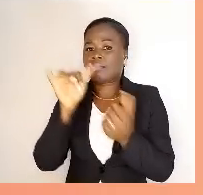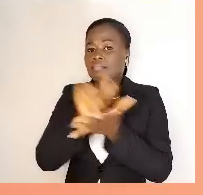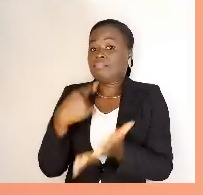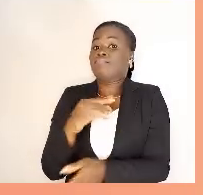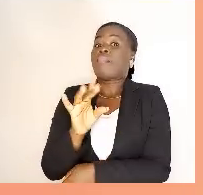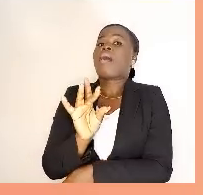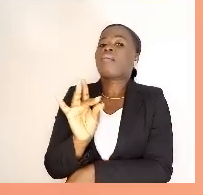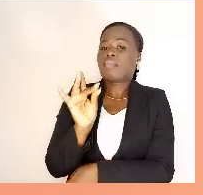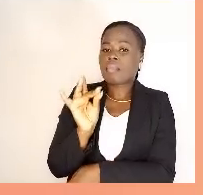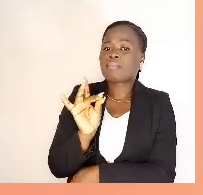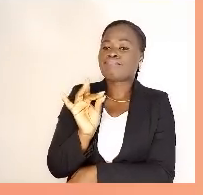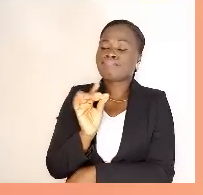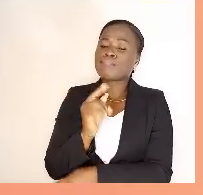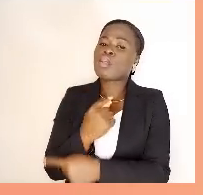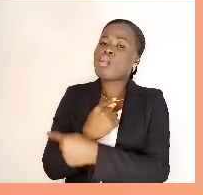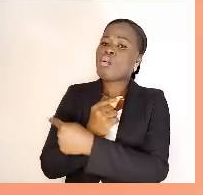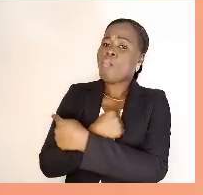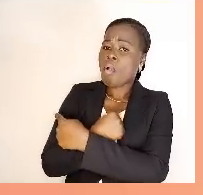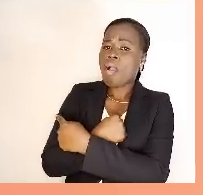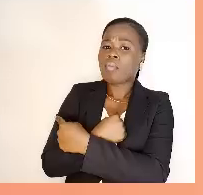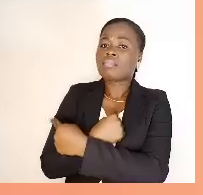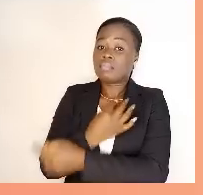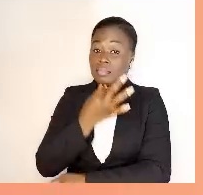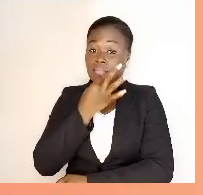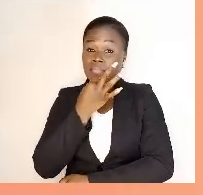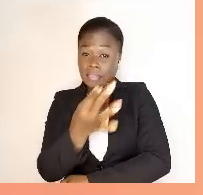pays. Pour ma part,